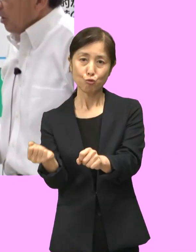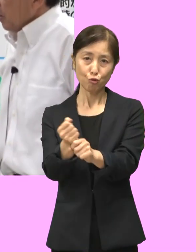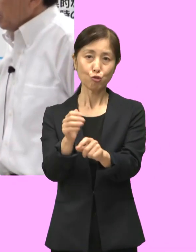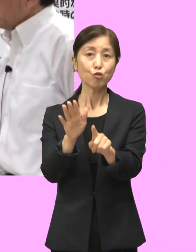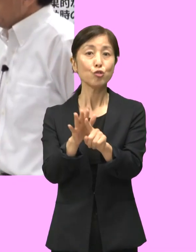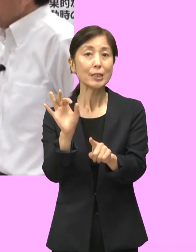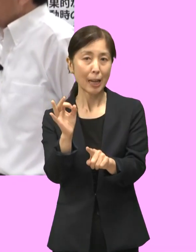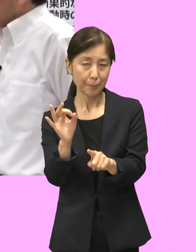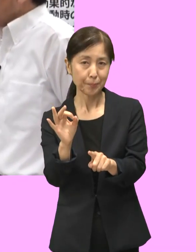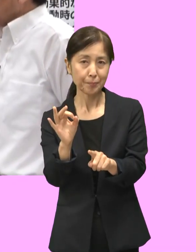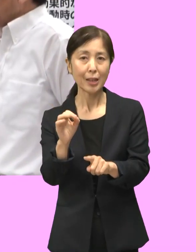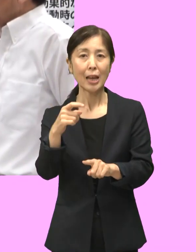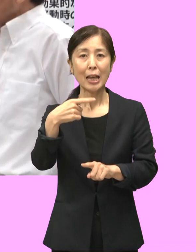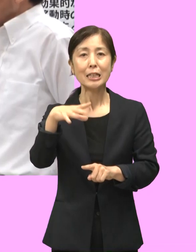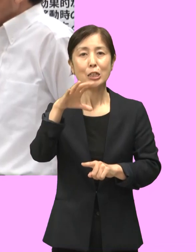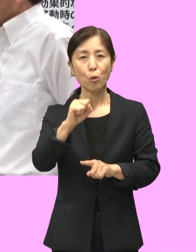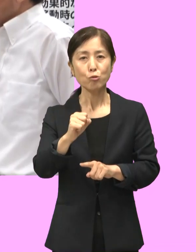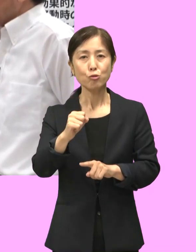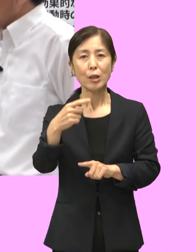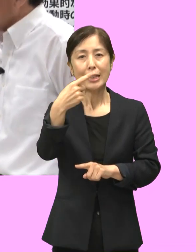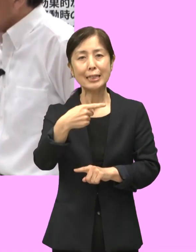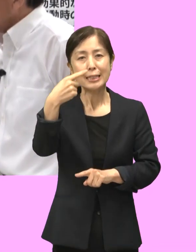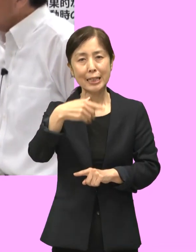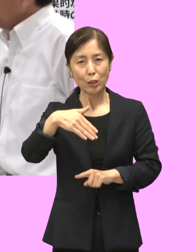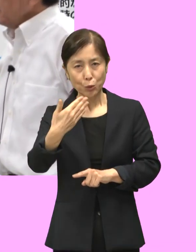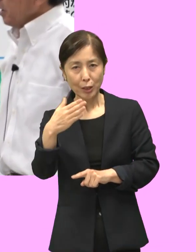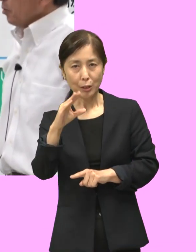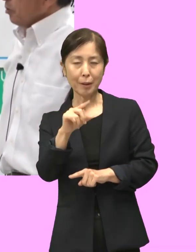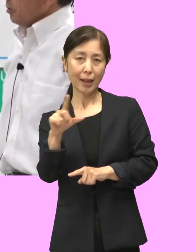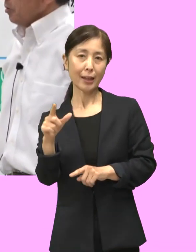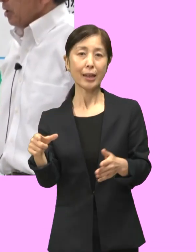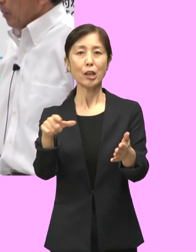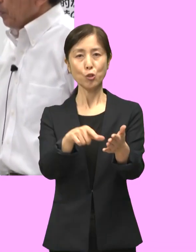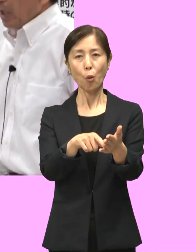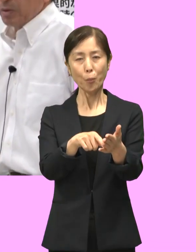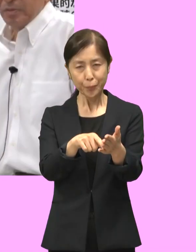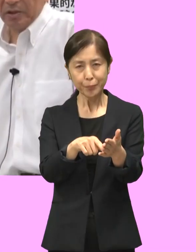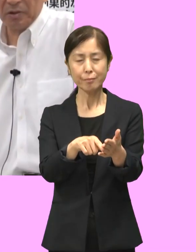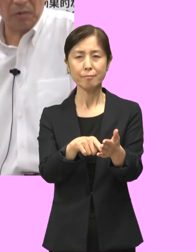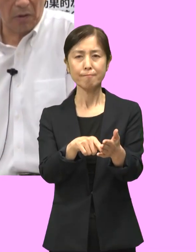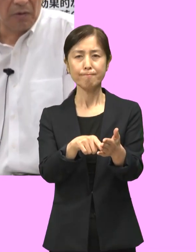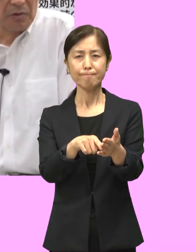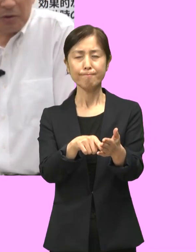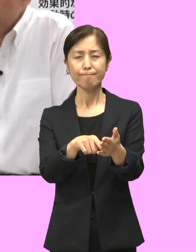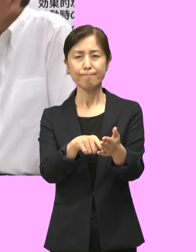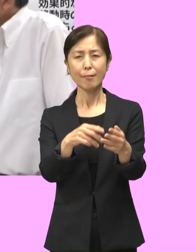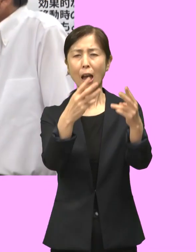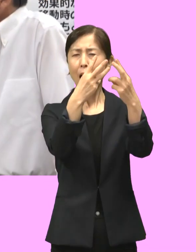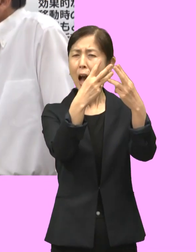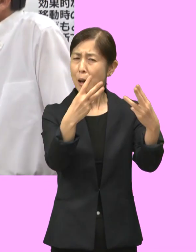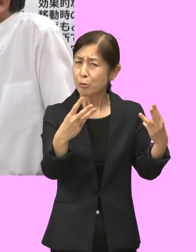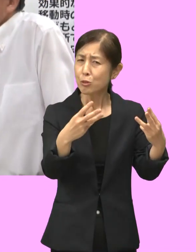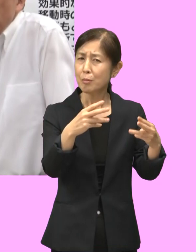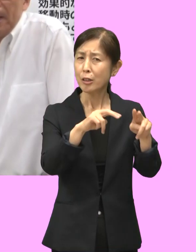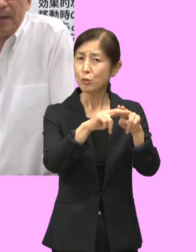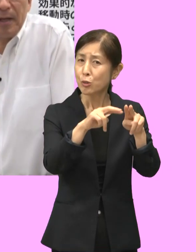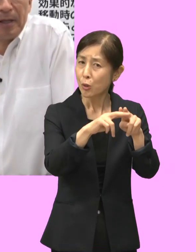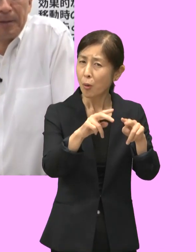らは1億1900万円を計上いたします。ご承知のように阿武隈急行長期にわた